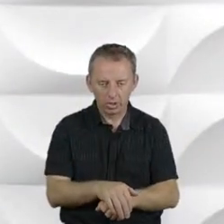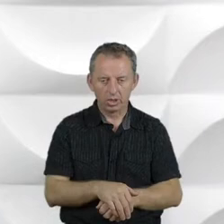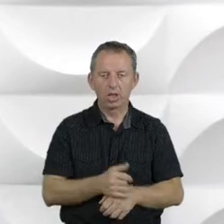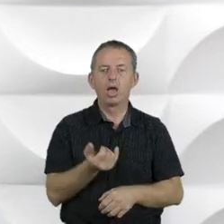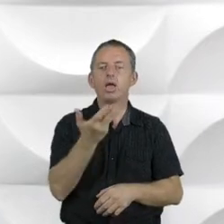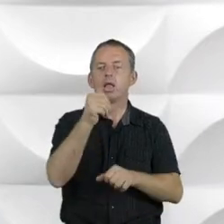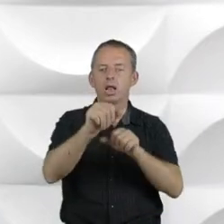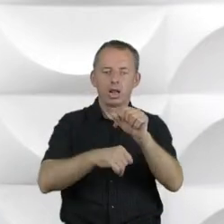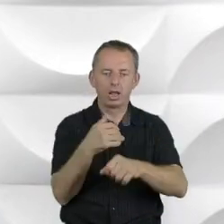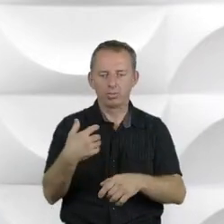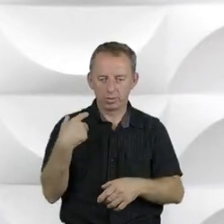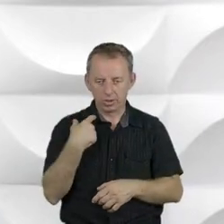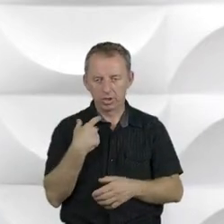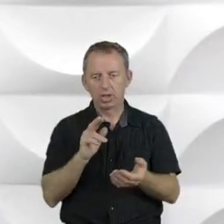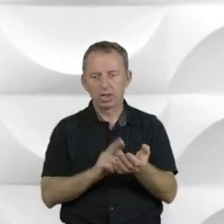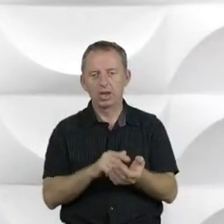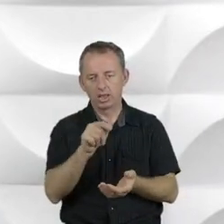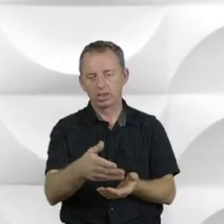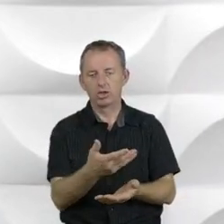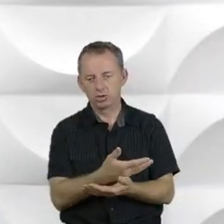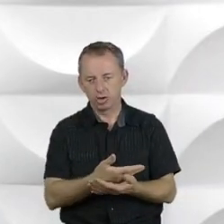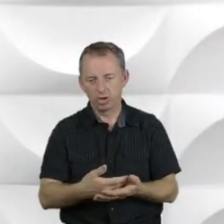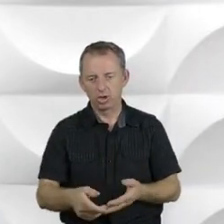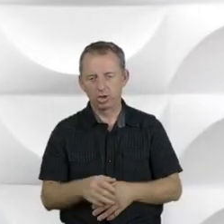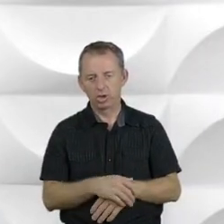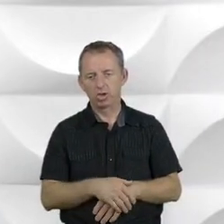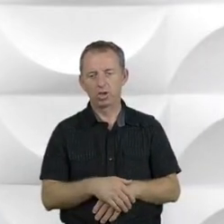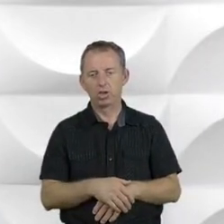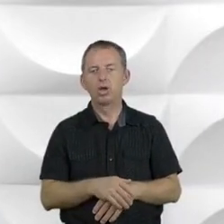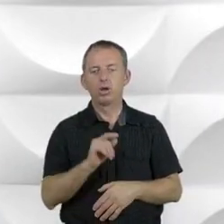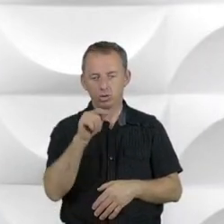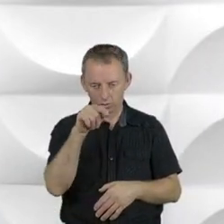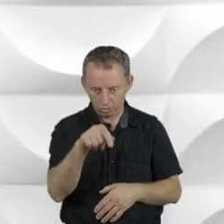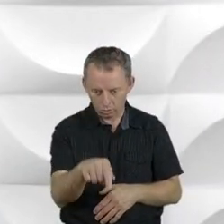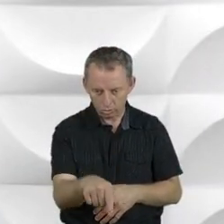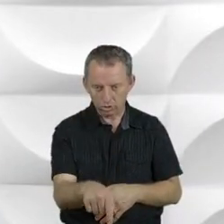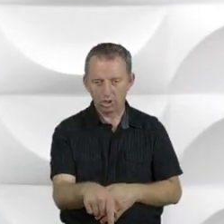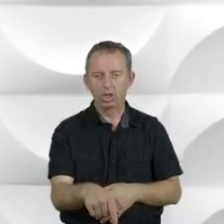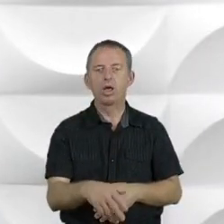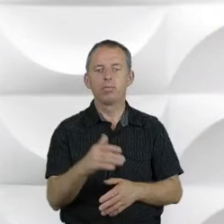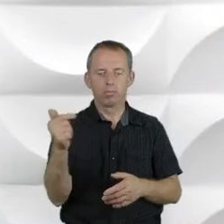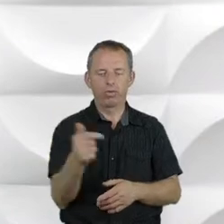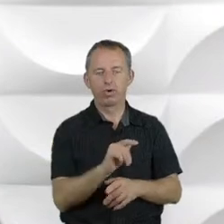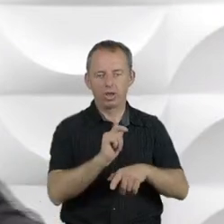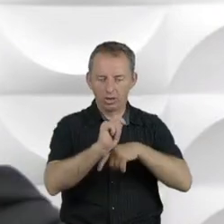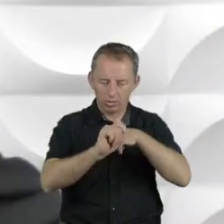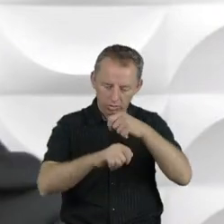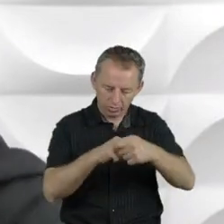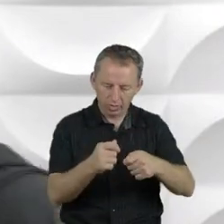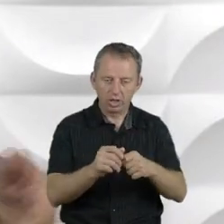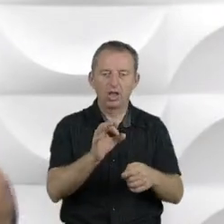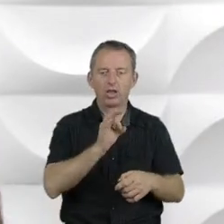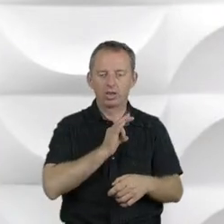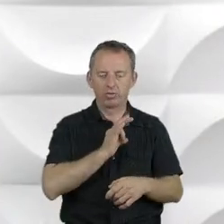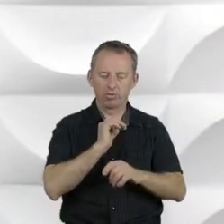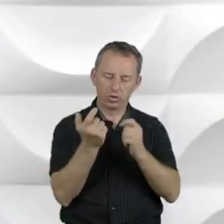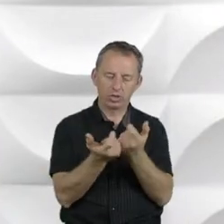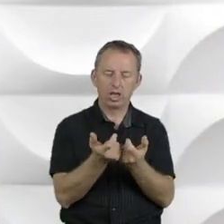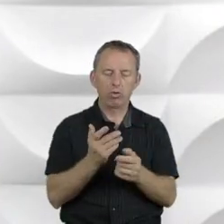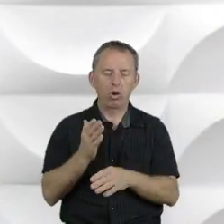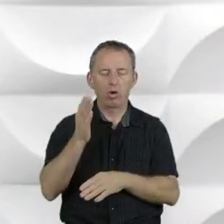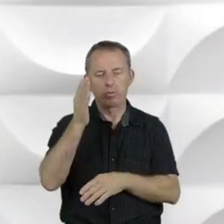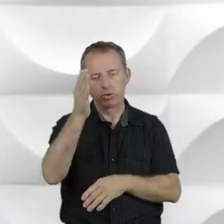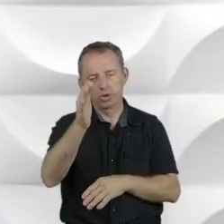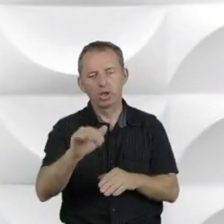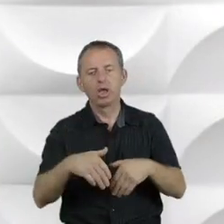lat przeżyjesz na tej ziemi i że tutaj powinieneś związać całą swoją przyszłość i